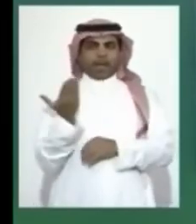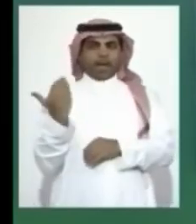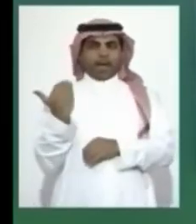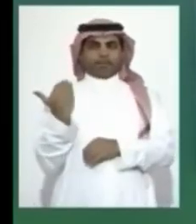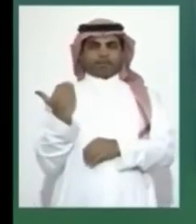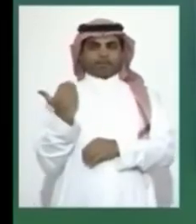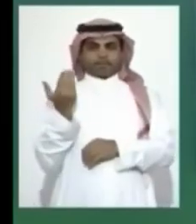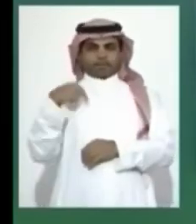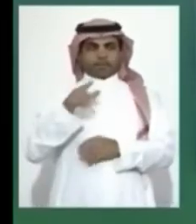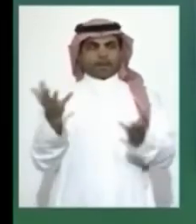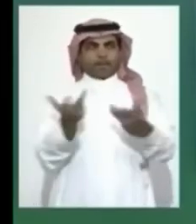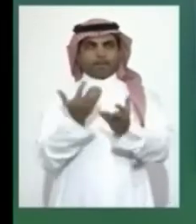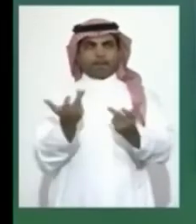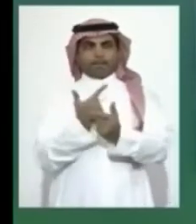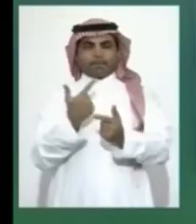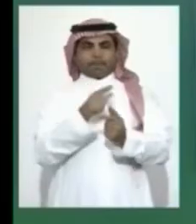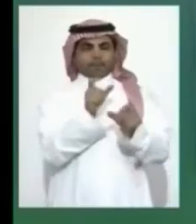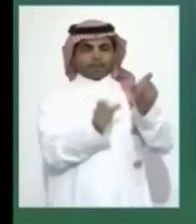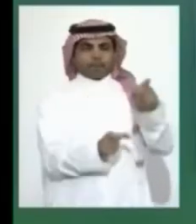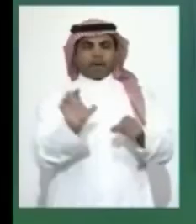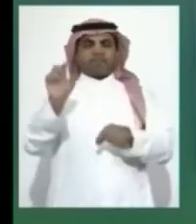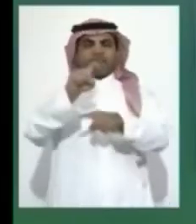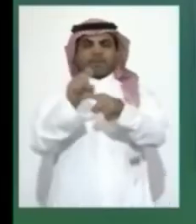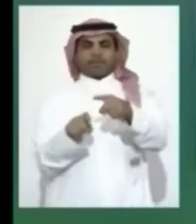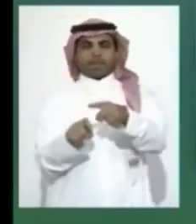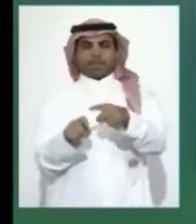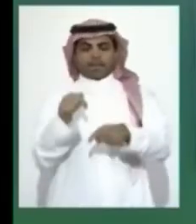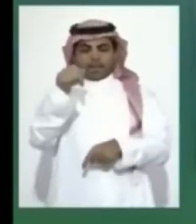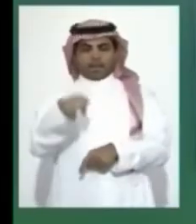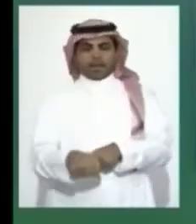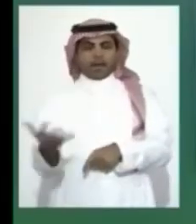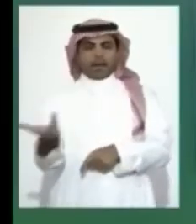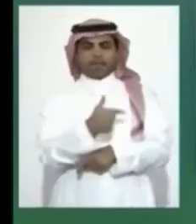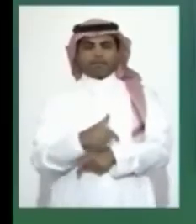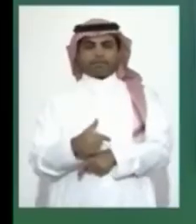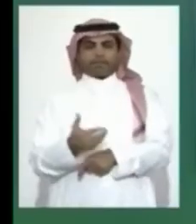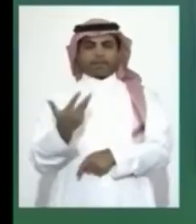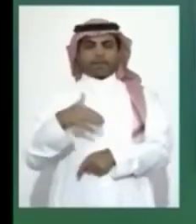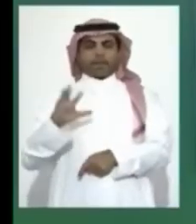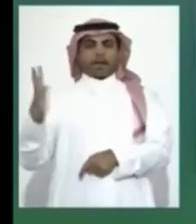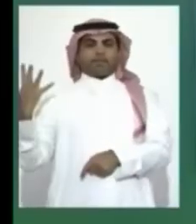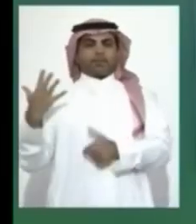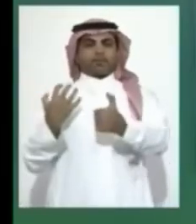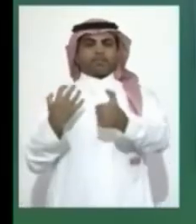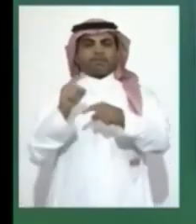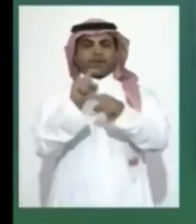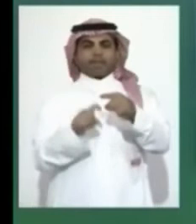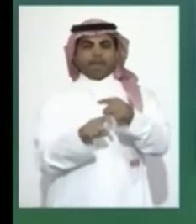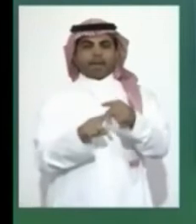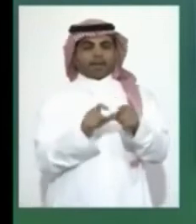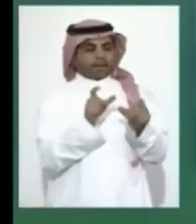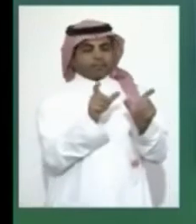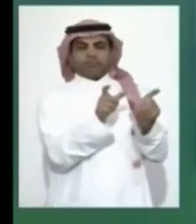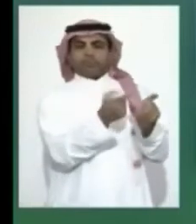مع الأعمال النشطة كانت 50%، اليوم لو لاحظنا كانت الثلثين حوالي 65%، وهذا